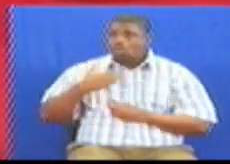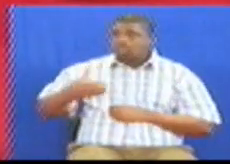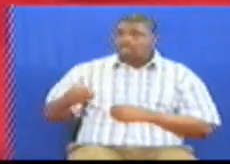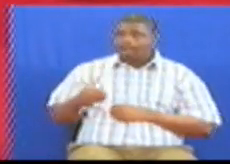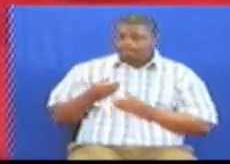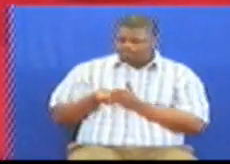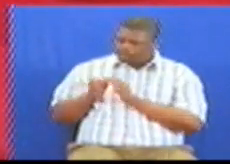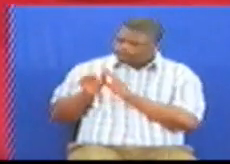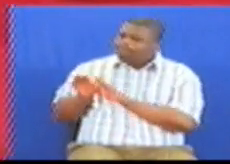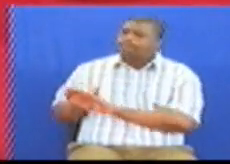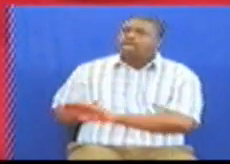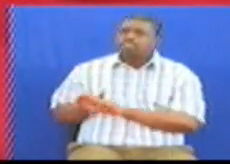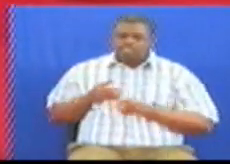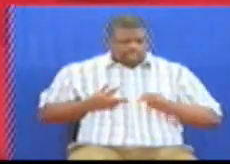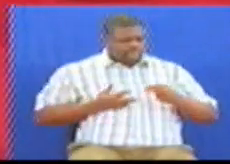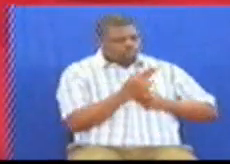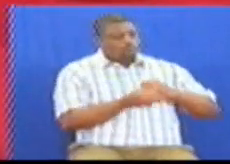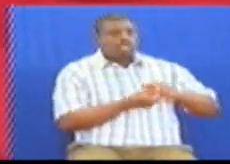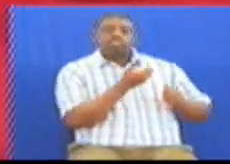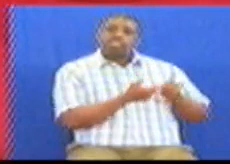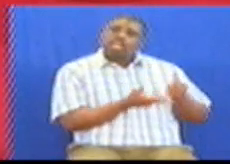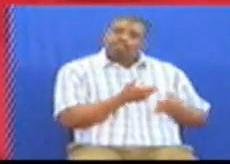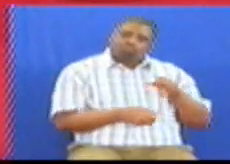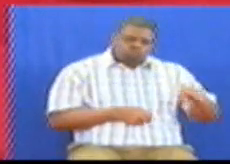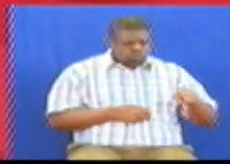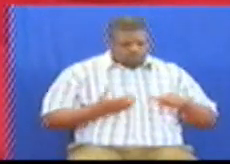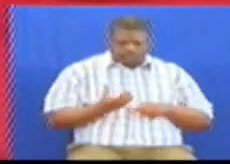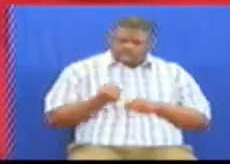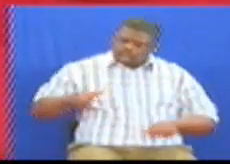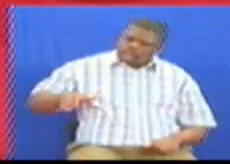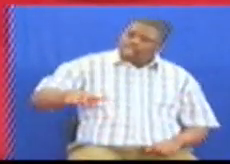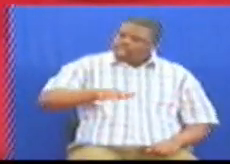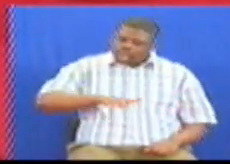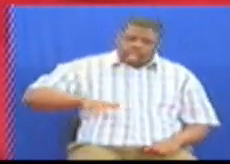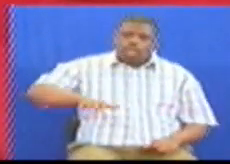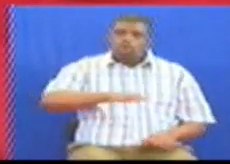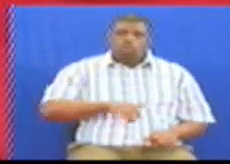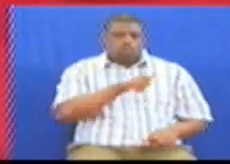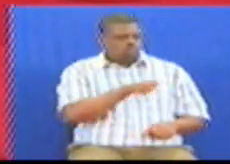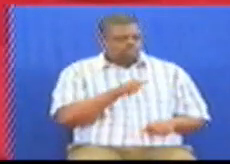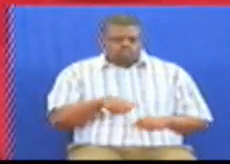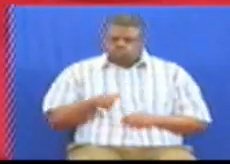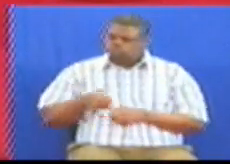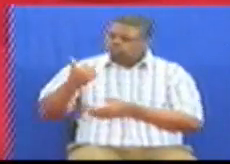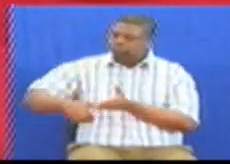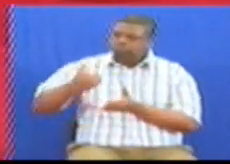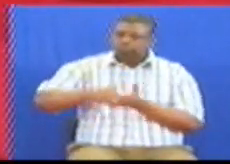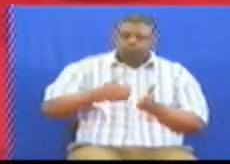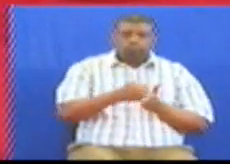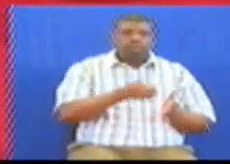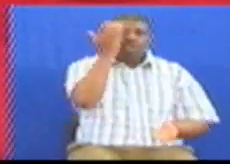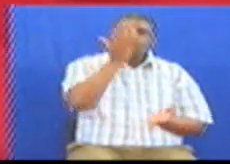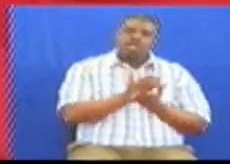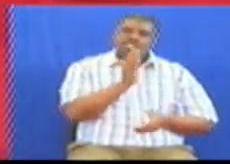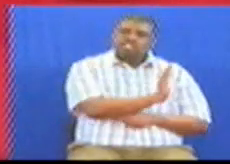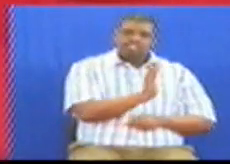inapokusanywa ili kutatua changamoto zinazopatikana katika eneo, kwa sababu wananchi wanaotozwa ni haki yao kuhakikisha ile